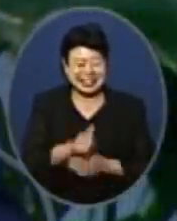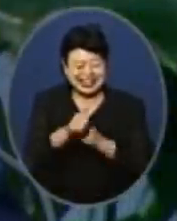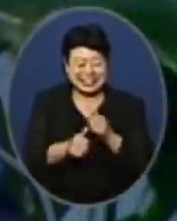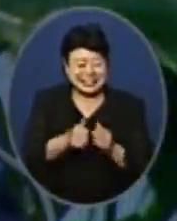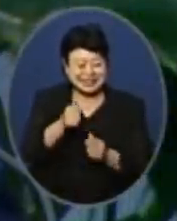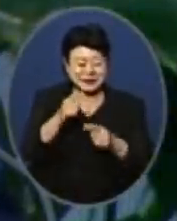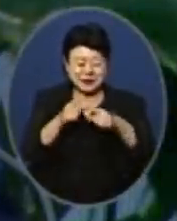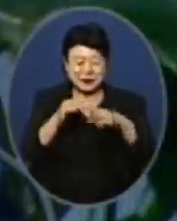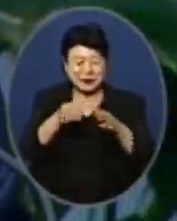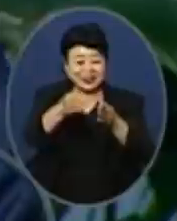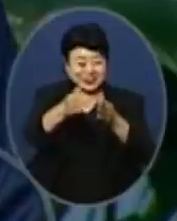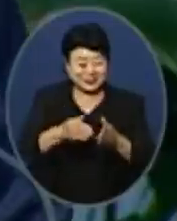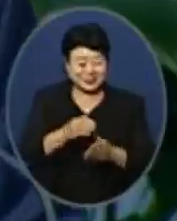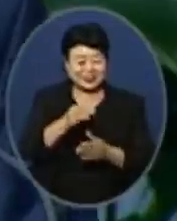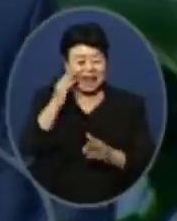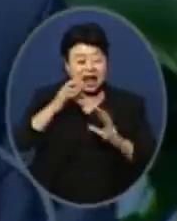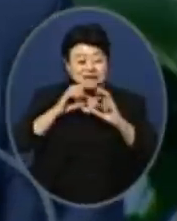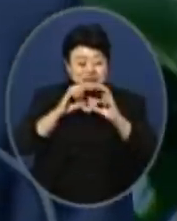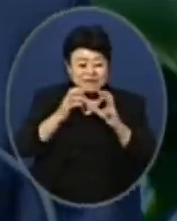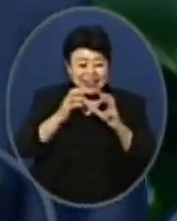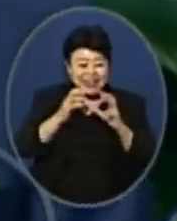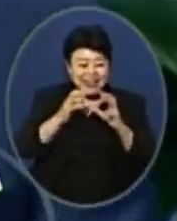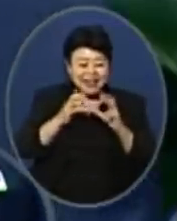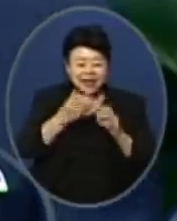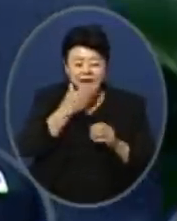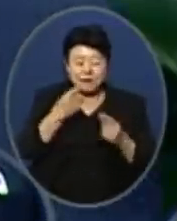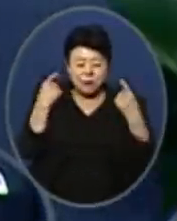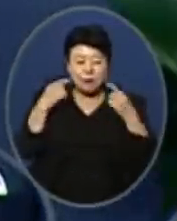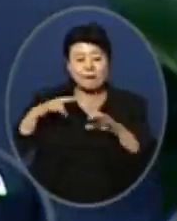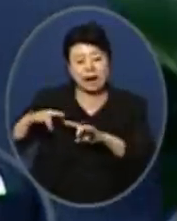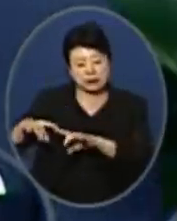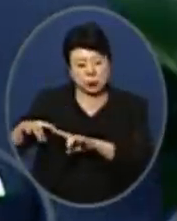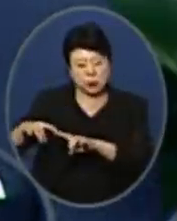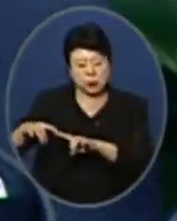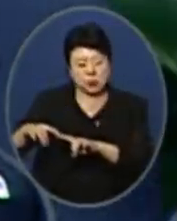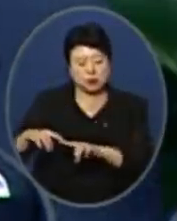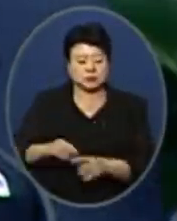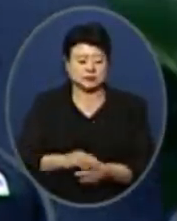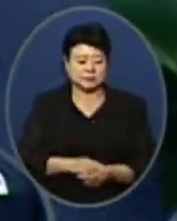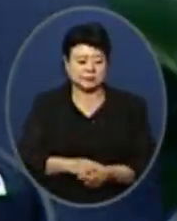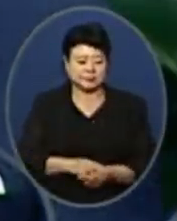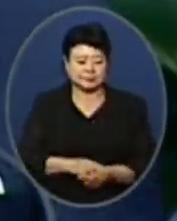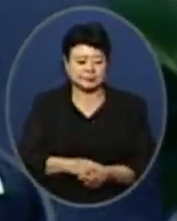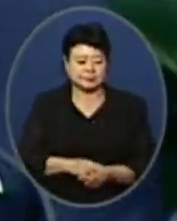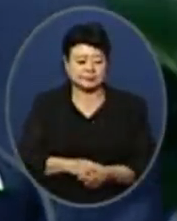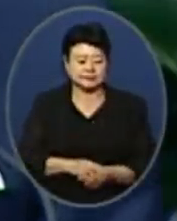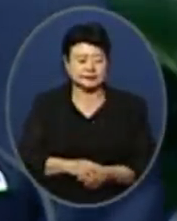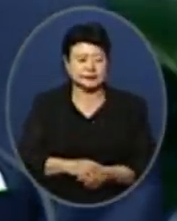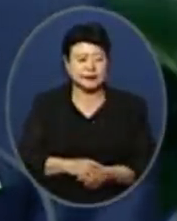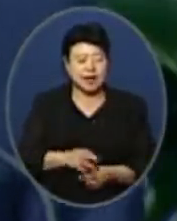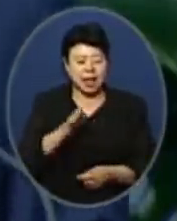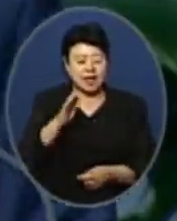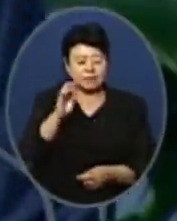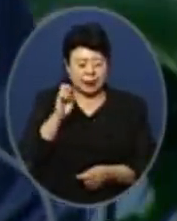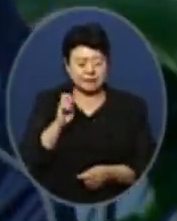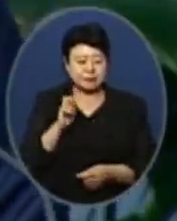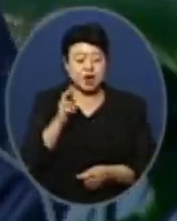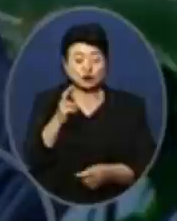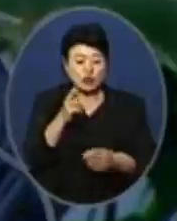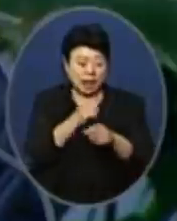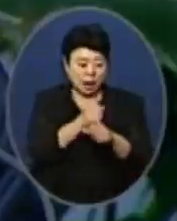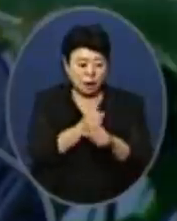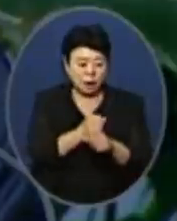하나님이 이 교회를 통해서 한국에 복음방송 적어도 FM을 12개